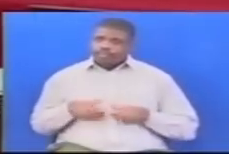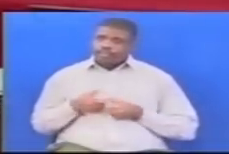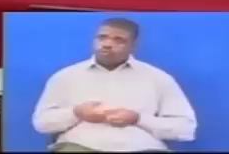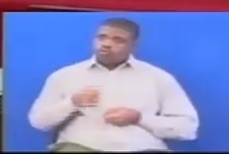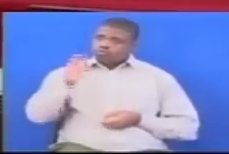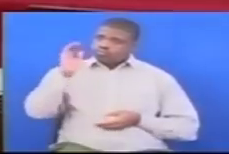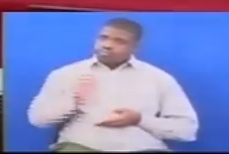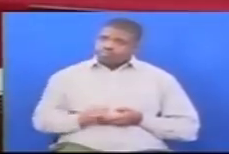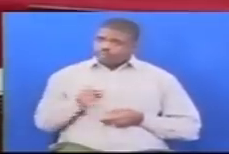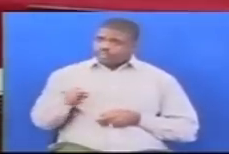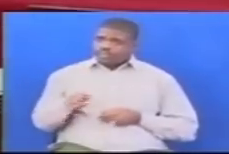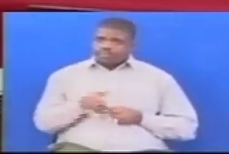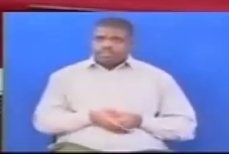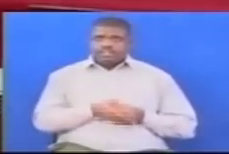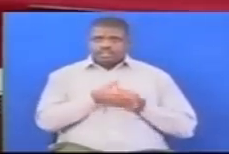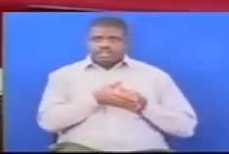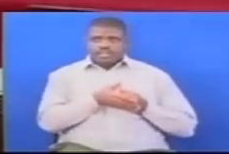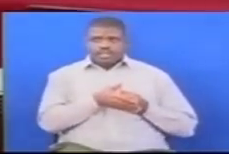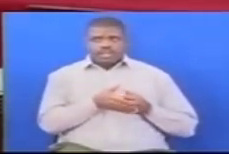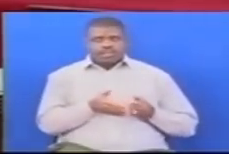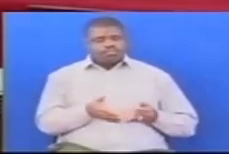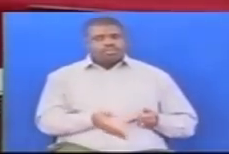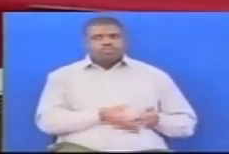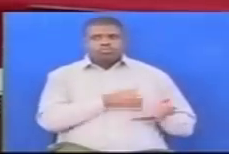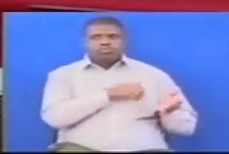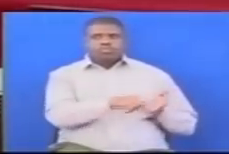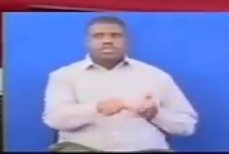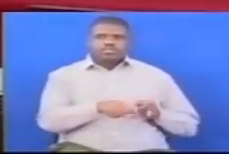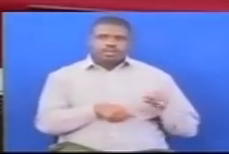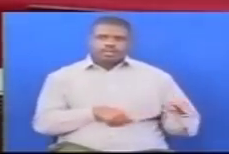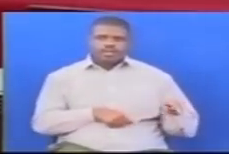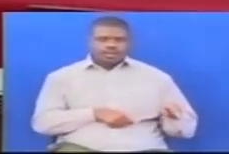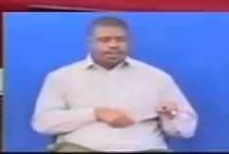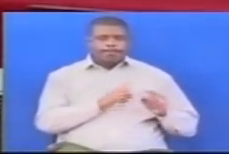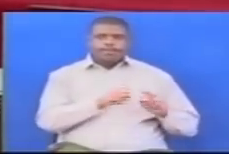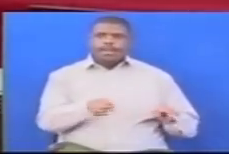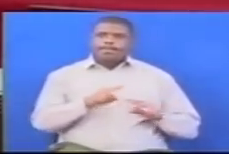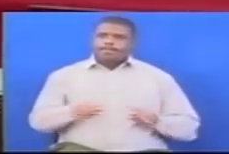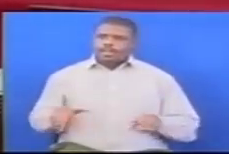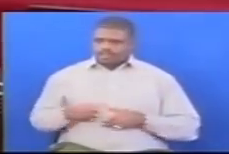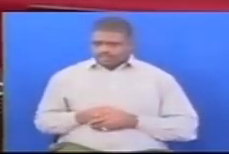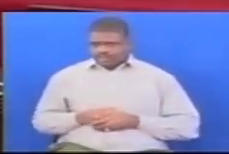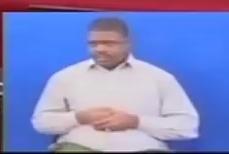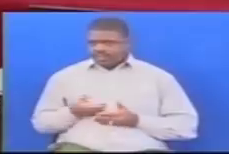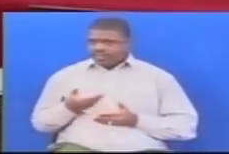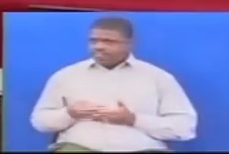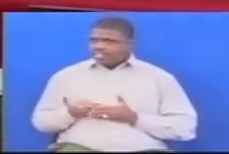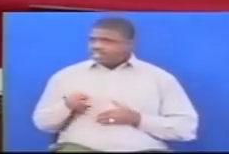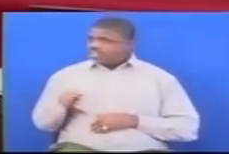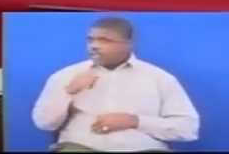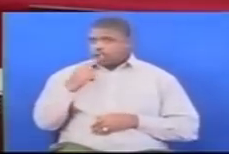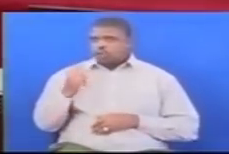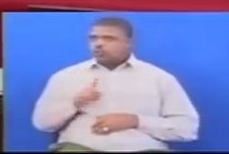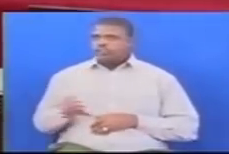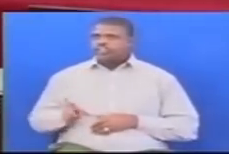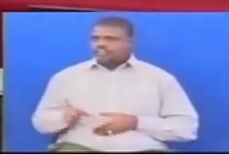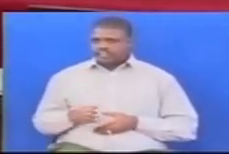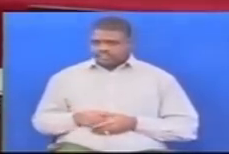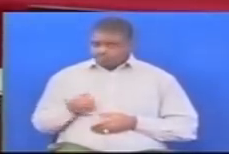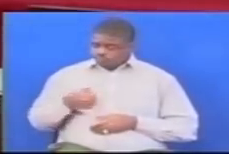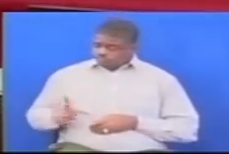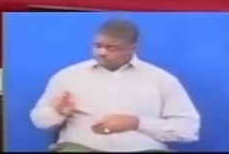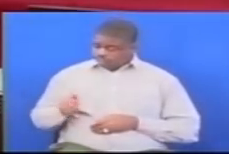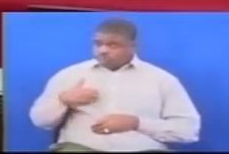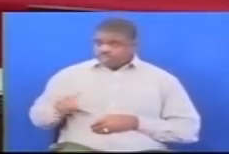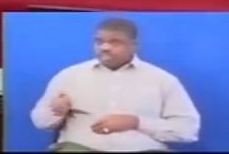fenced, imesaidia sana kuweza kusaidia kulipa malipo mbalimbali. Lakini fedha hizi hazitoshi. Fedha hizi wewe mwenyewe Mheshimiwa